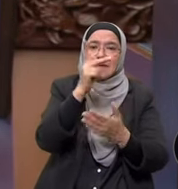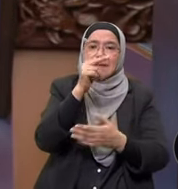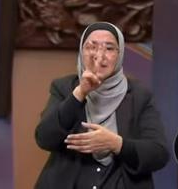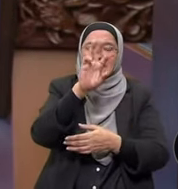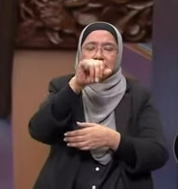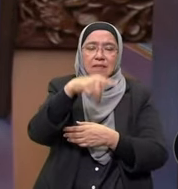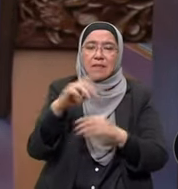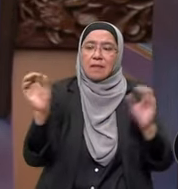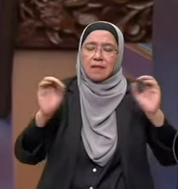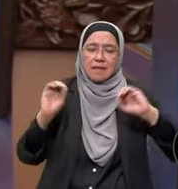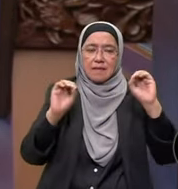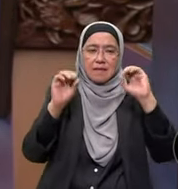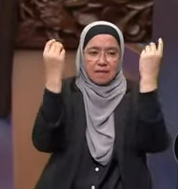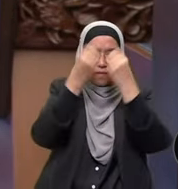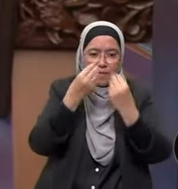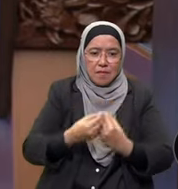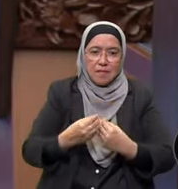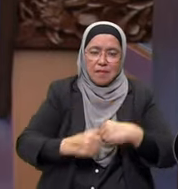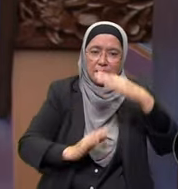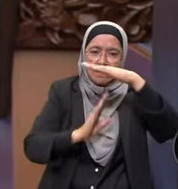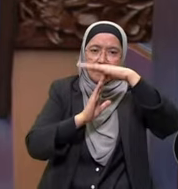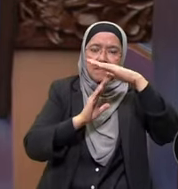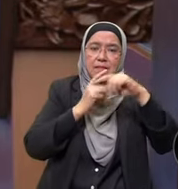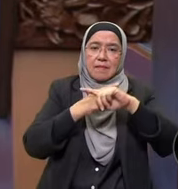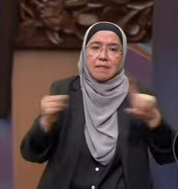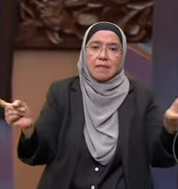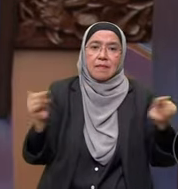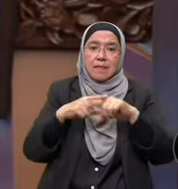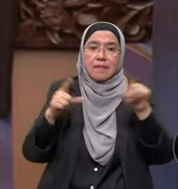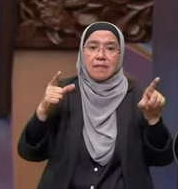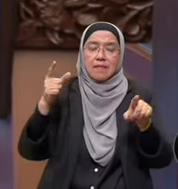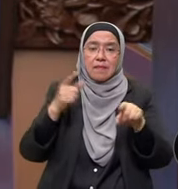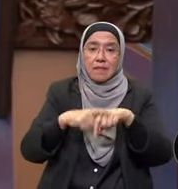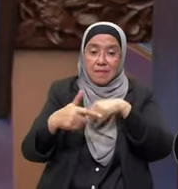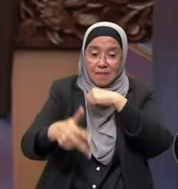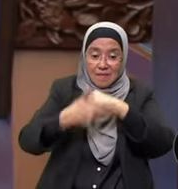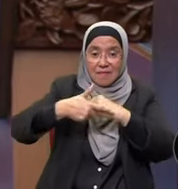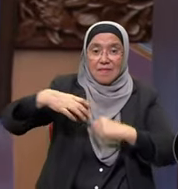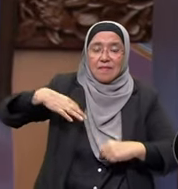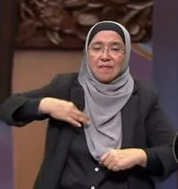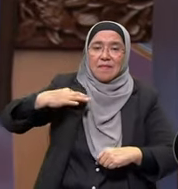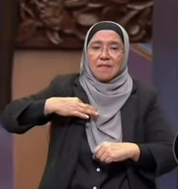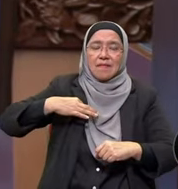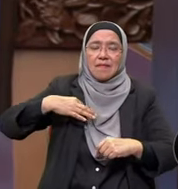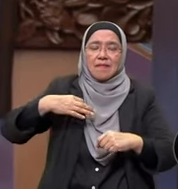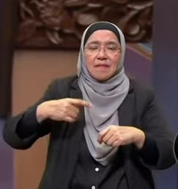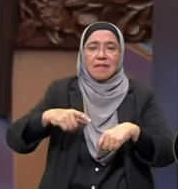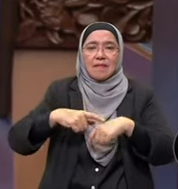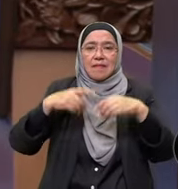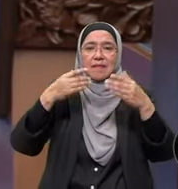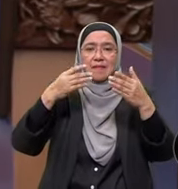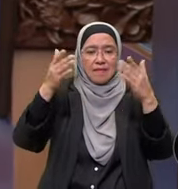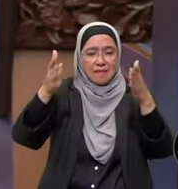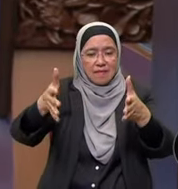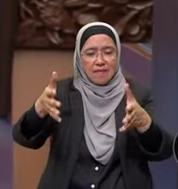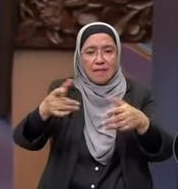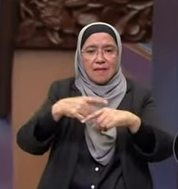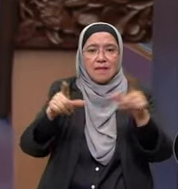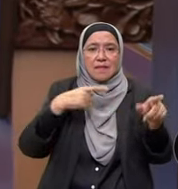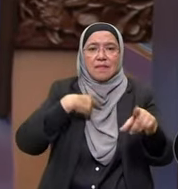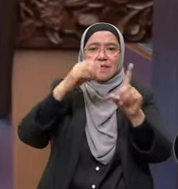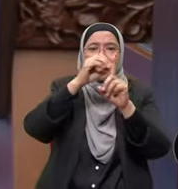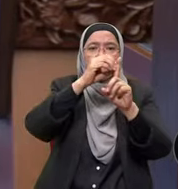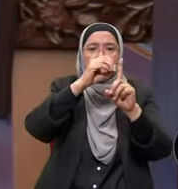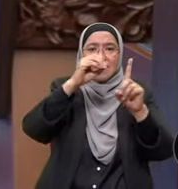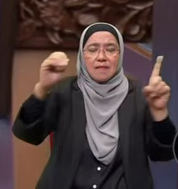ditetapkan namun caruman sukarela adalah tertakluk kepada hak maksimum R r000 setahun ini adalah